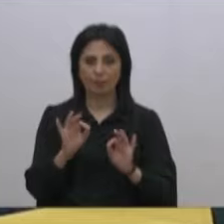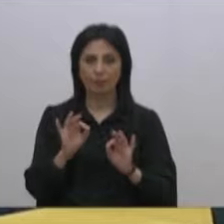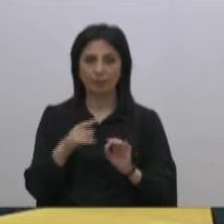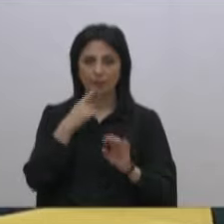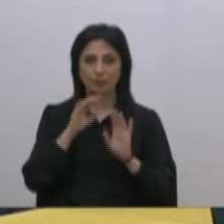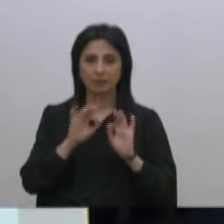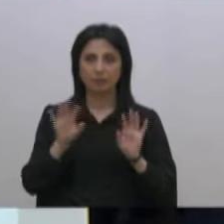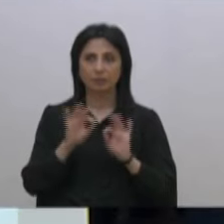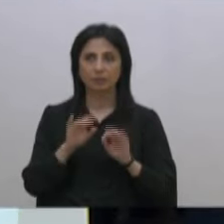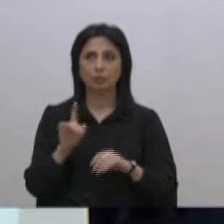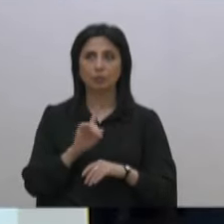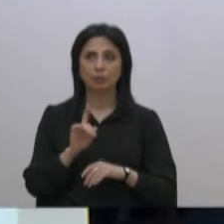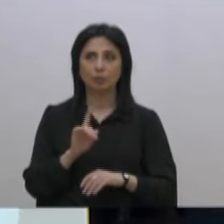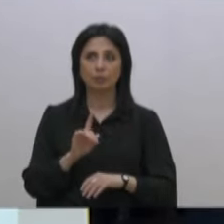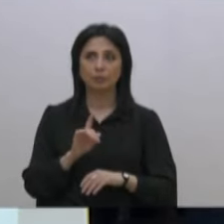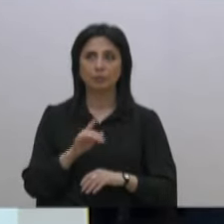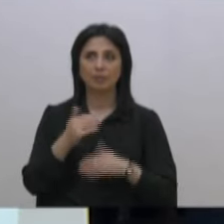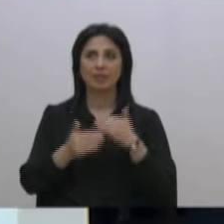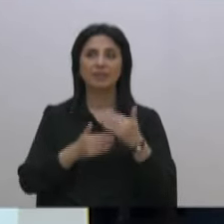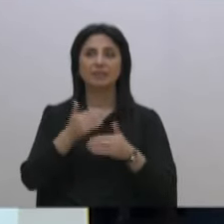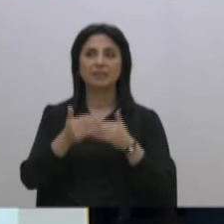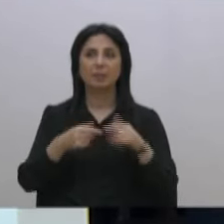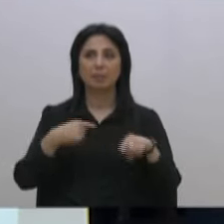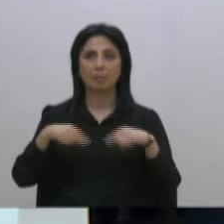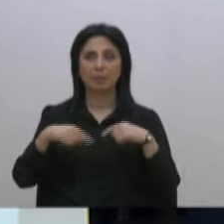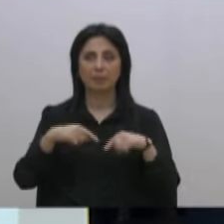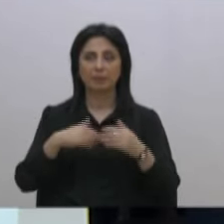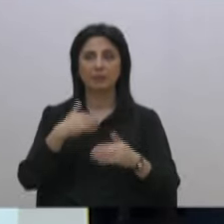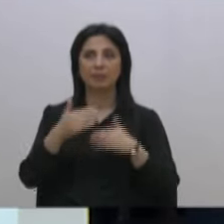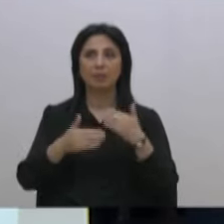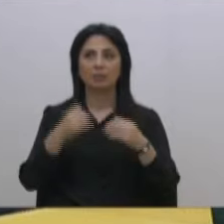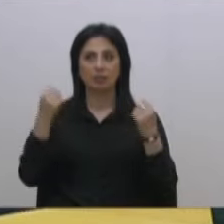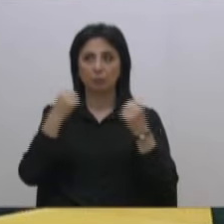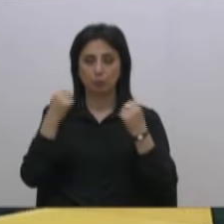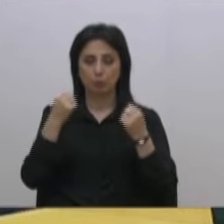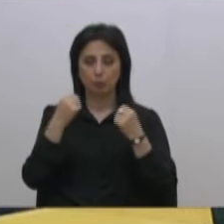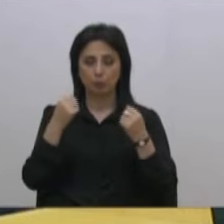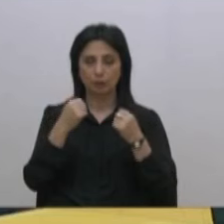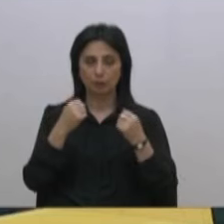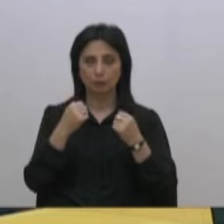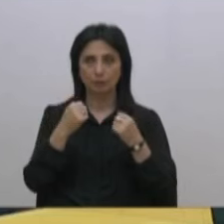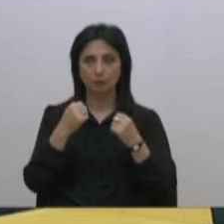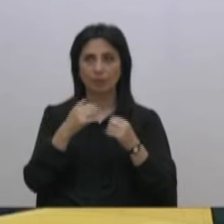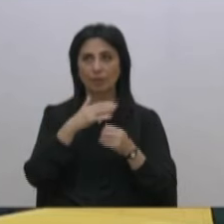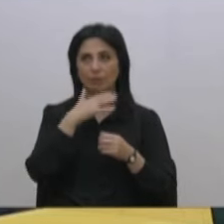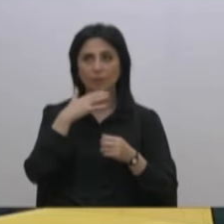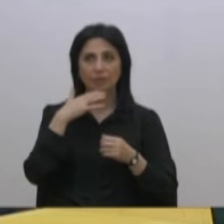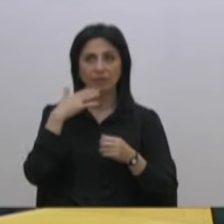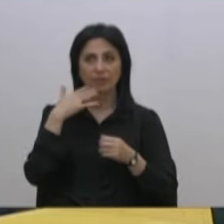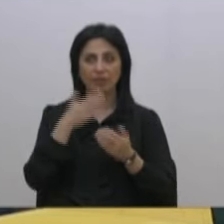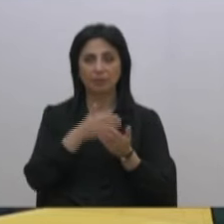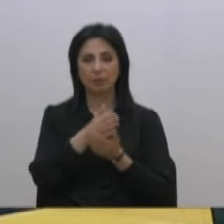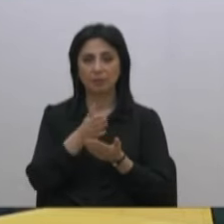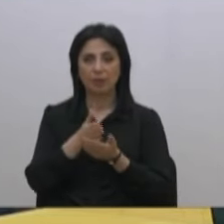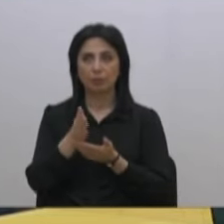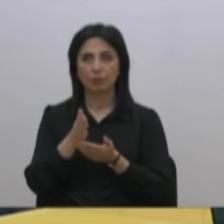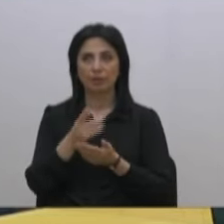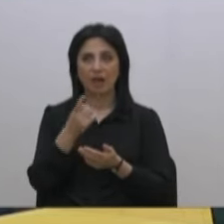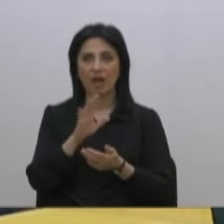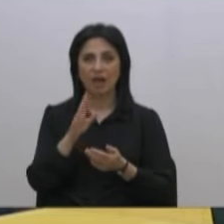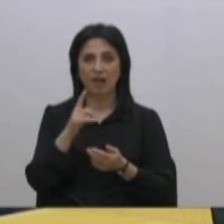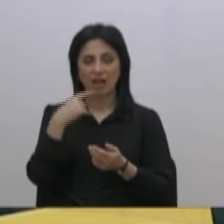აღნიშნა, რომ წარმატებები ფეხბურთში, წარმატებები სპორტის ბევრი მიმართულებით,